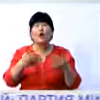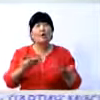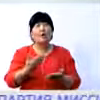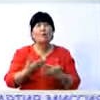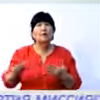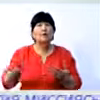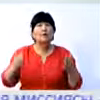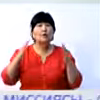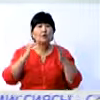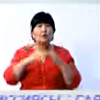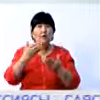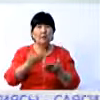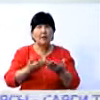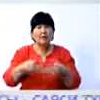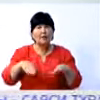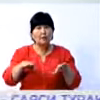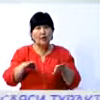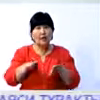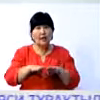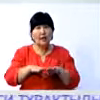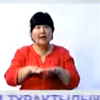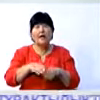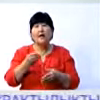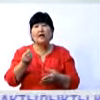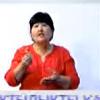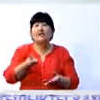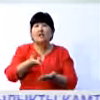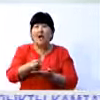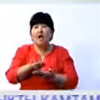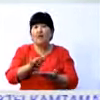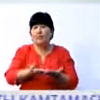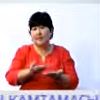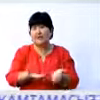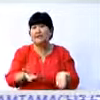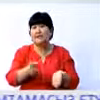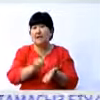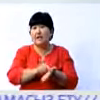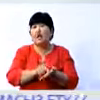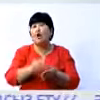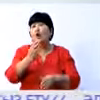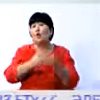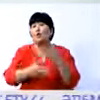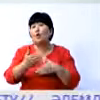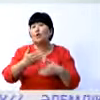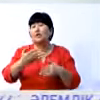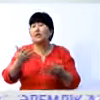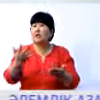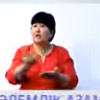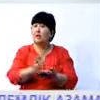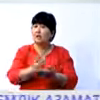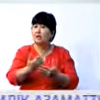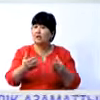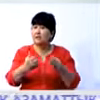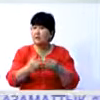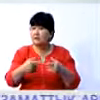тұрғын үй мәселесі, сонымен қатар зейнетақы мәселесі, сонымен қатар мынау мүгедекке шығару және де мынау